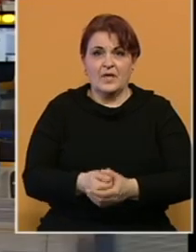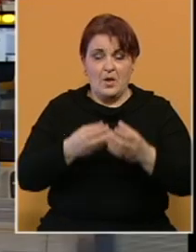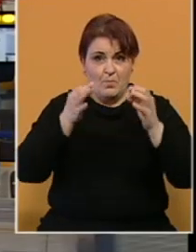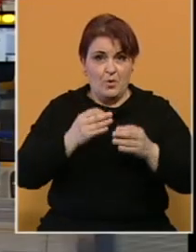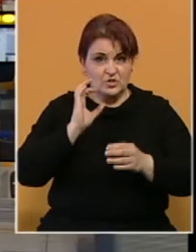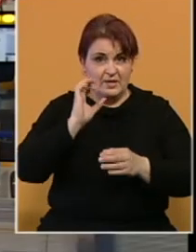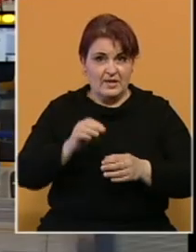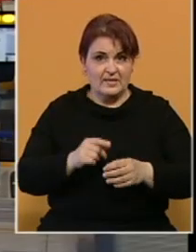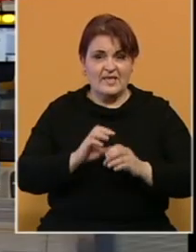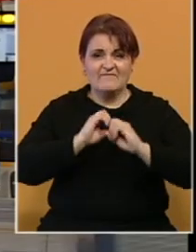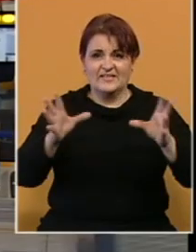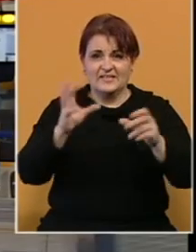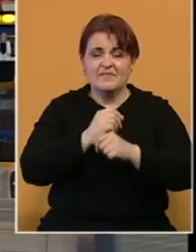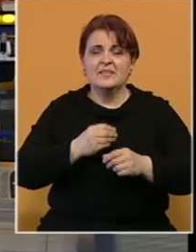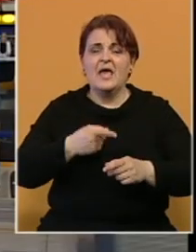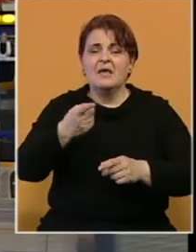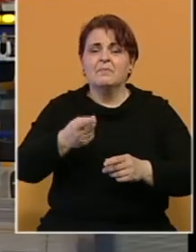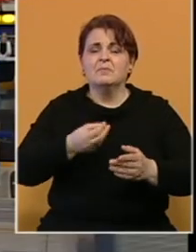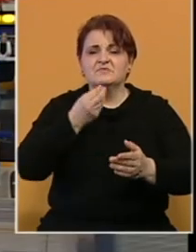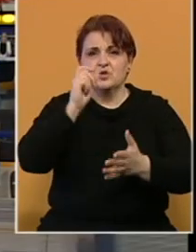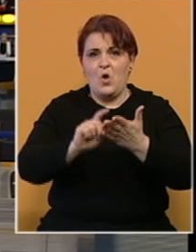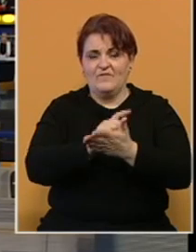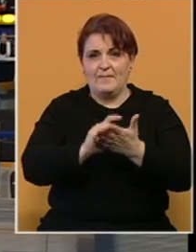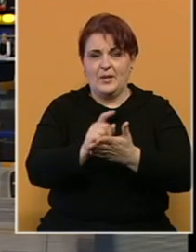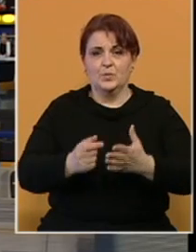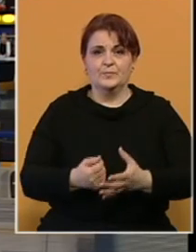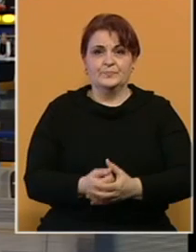Poštovani gledaoci, vijesti su završene. U nastavku slijedi vremenska prognoza.